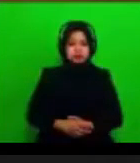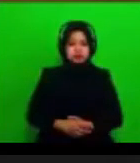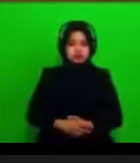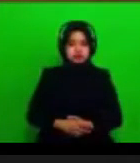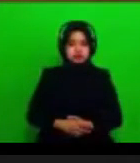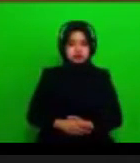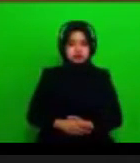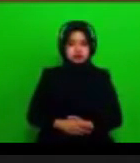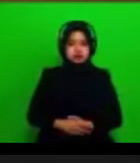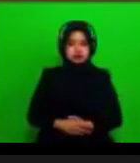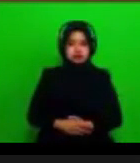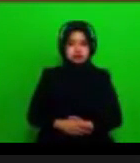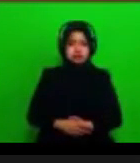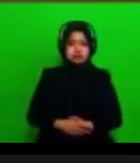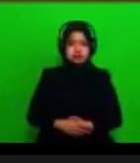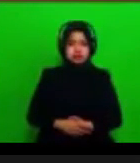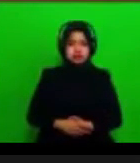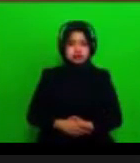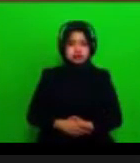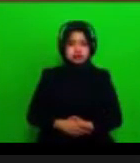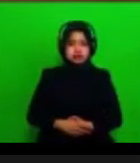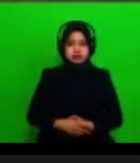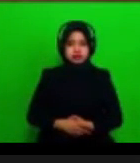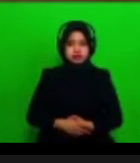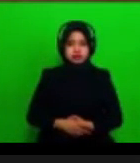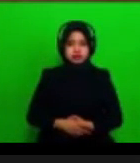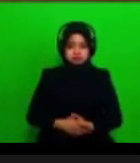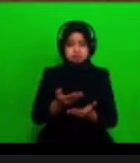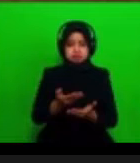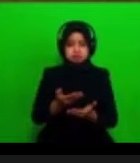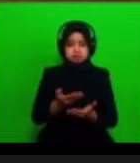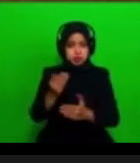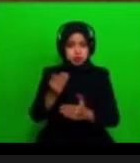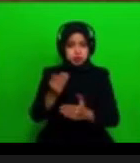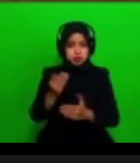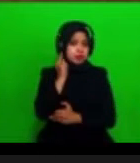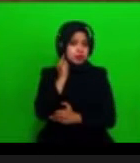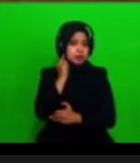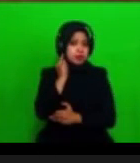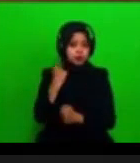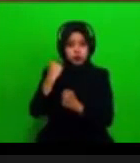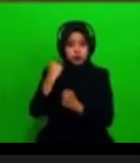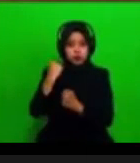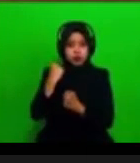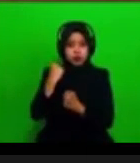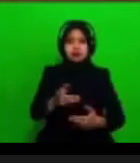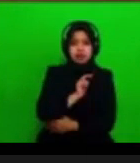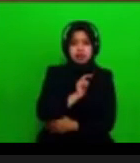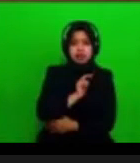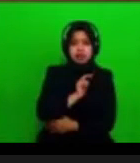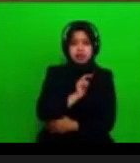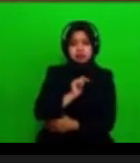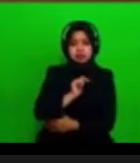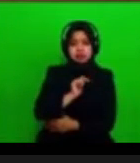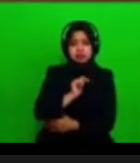dan batin dalam setiap aktivitas yang kami jalani. Jadikanlah kami perempuan